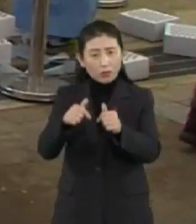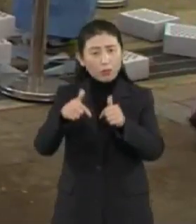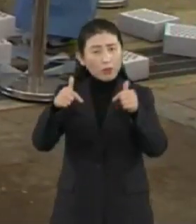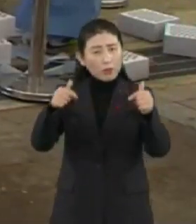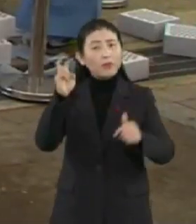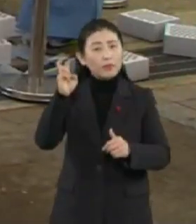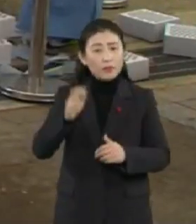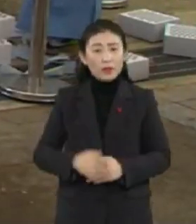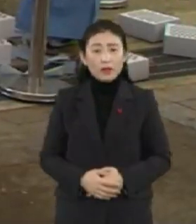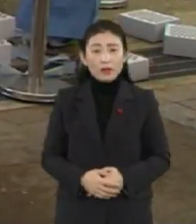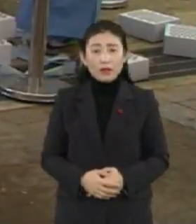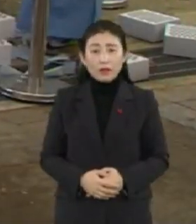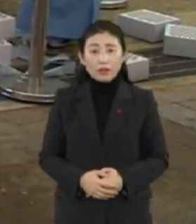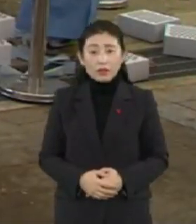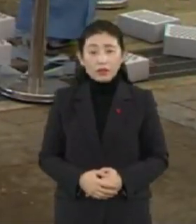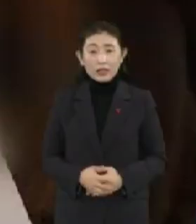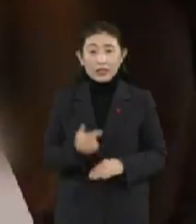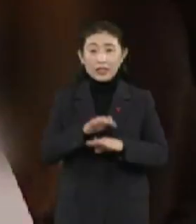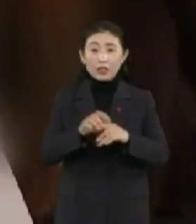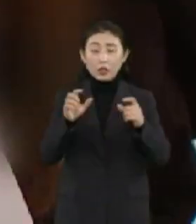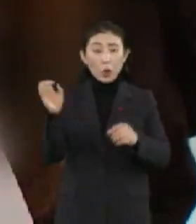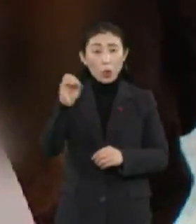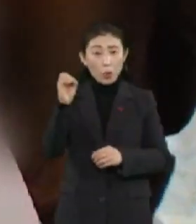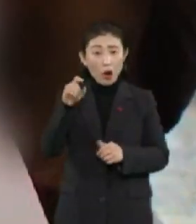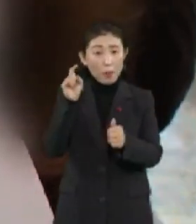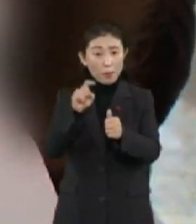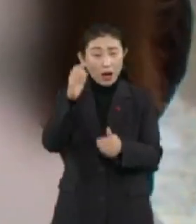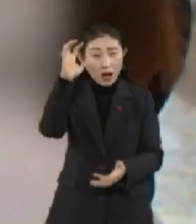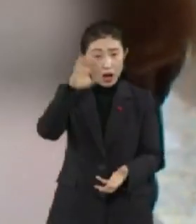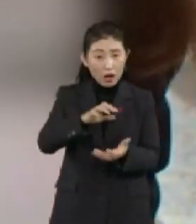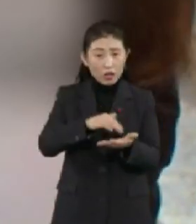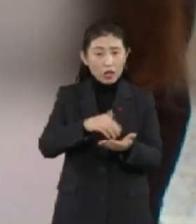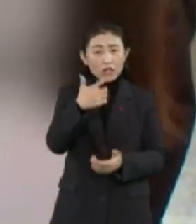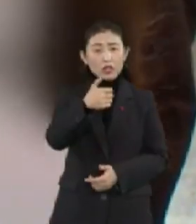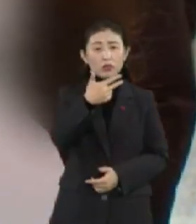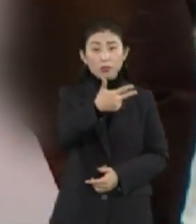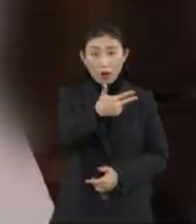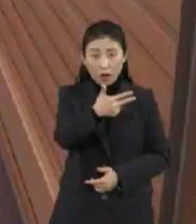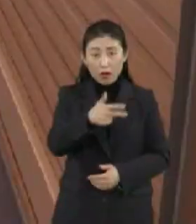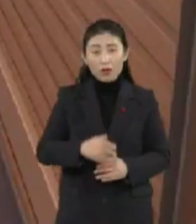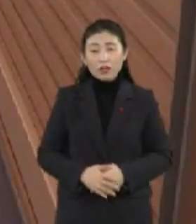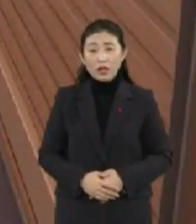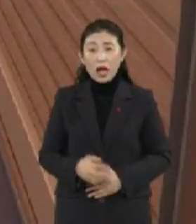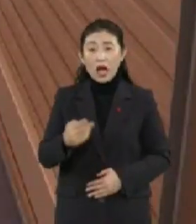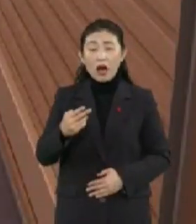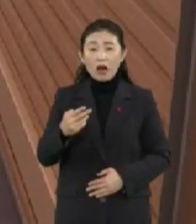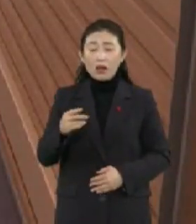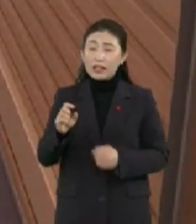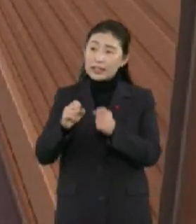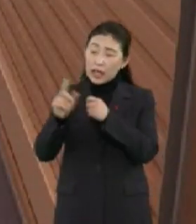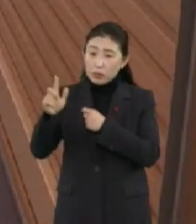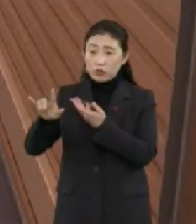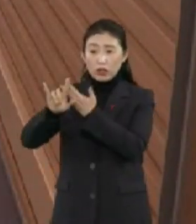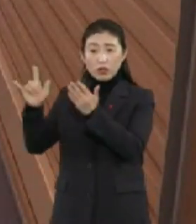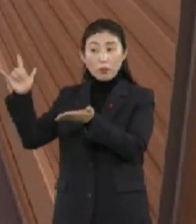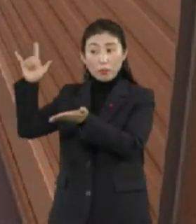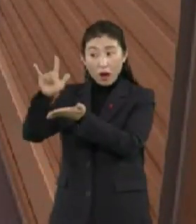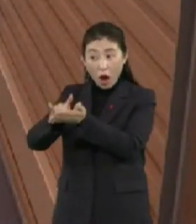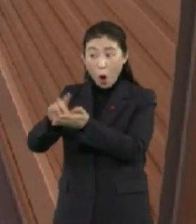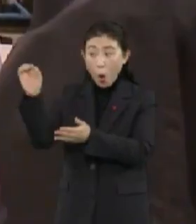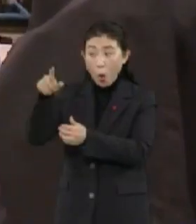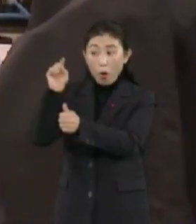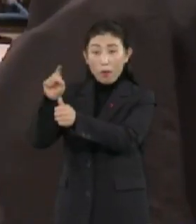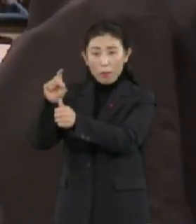보고 있습니다. 지금까지 대전에서 오미크론 누적 확진자는 67명으로 미국 33명 등 해외